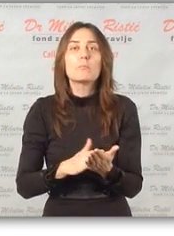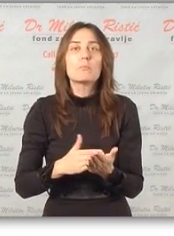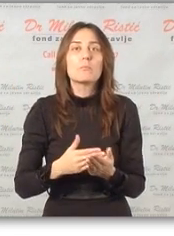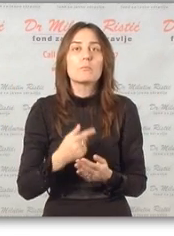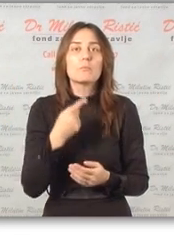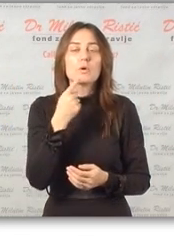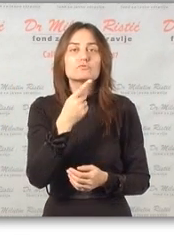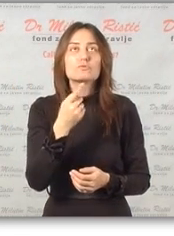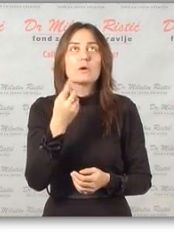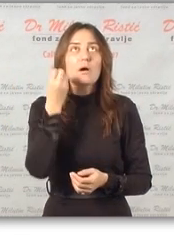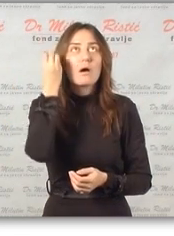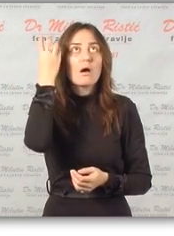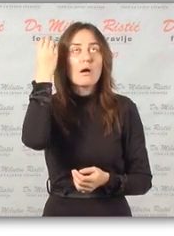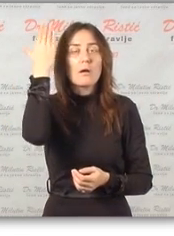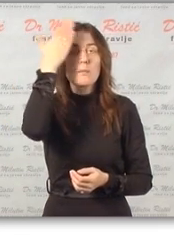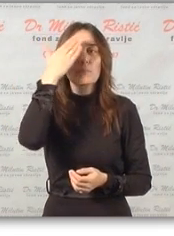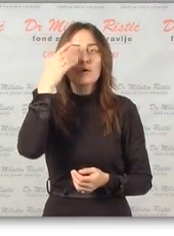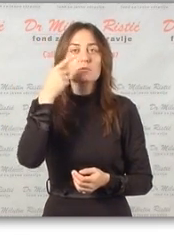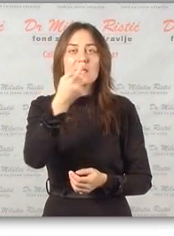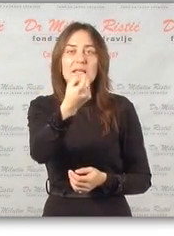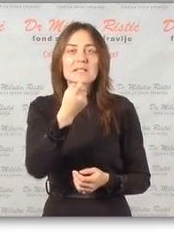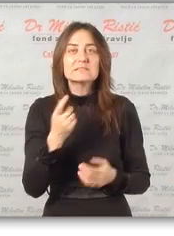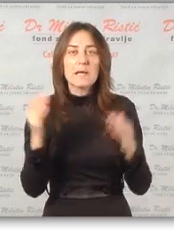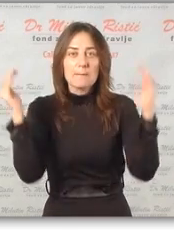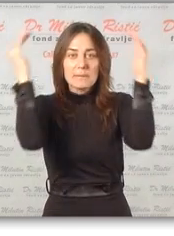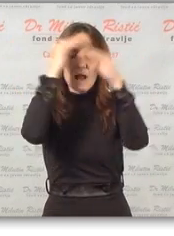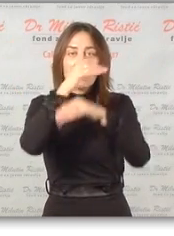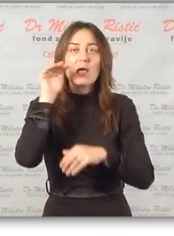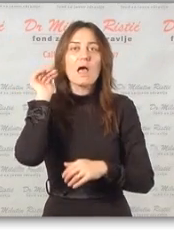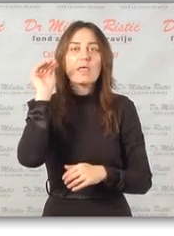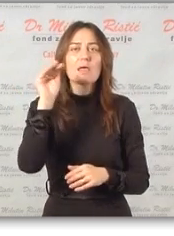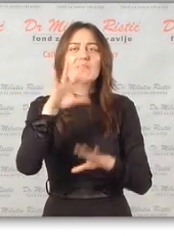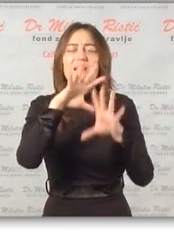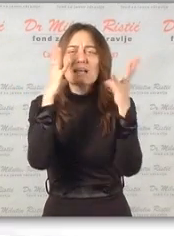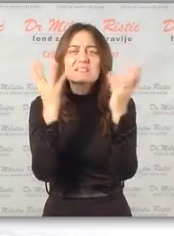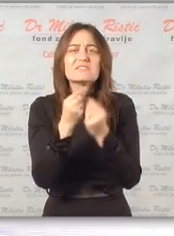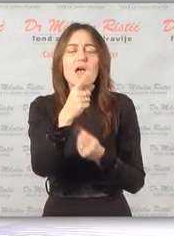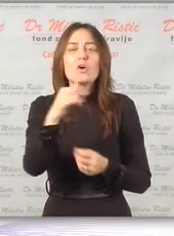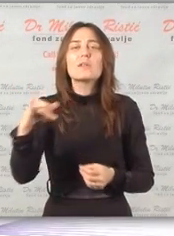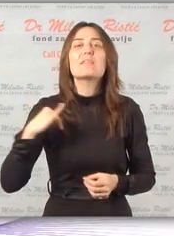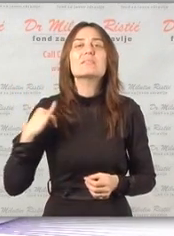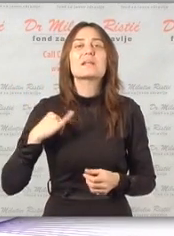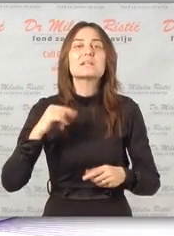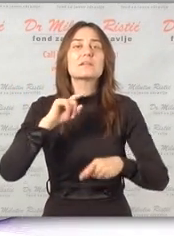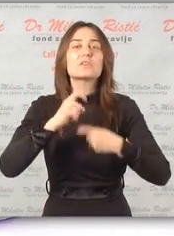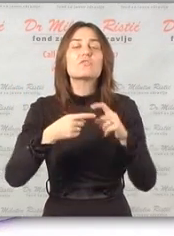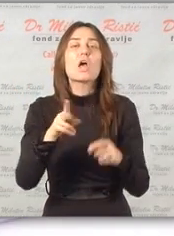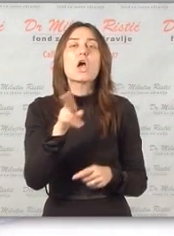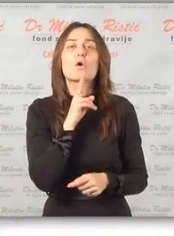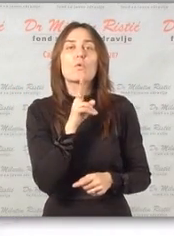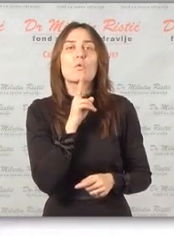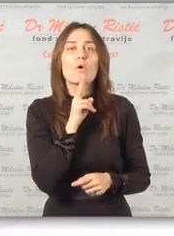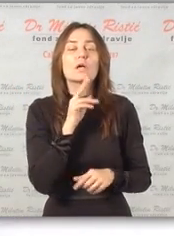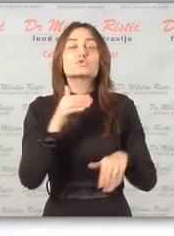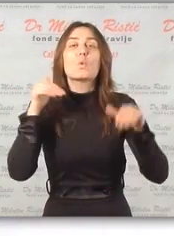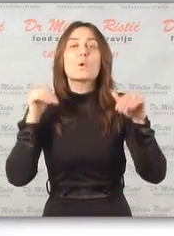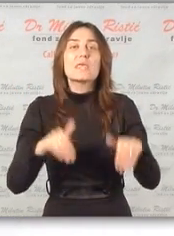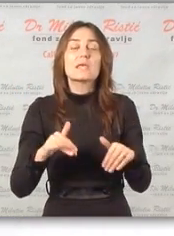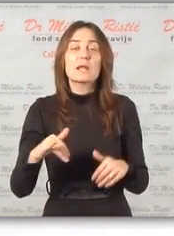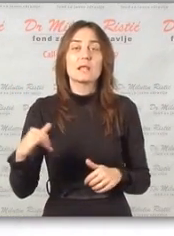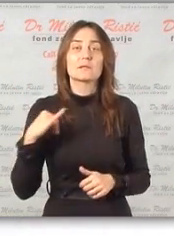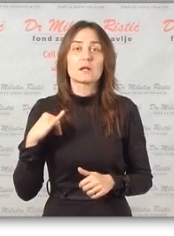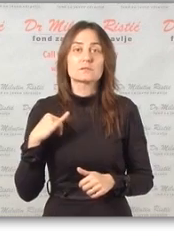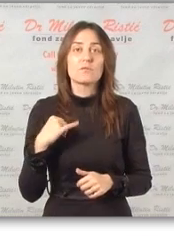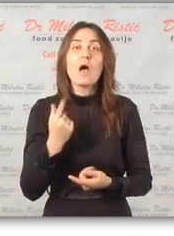mraku počinje da buja detinja mašta. Tada se iz mraka javljaju sve one interesantne stvari koje